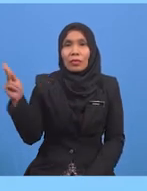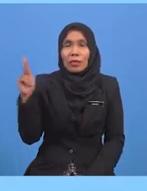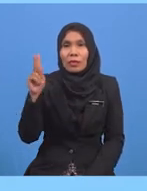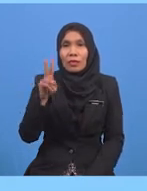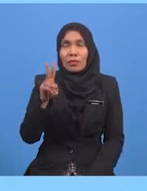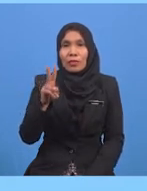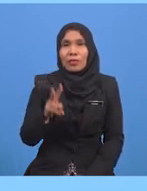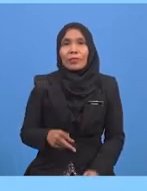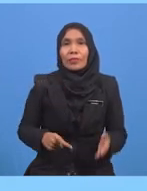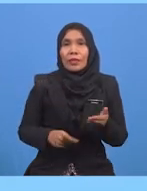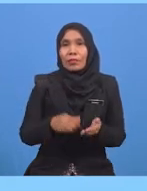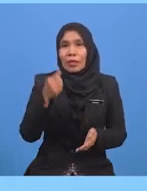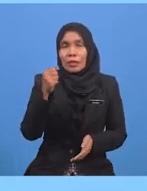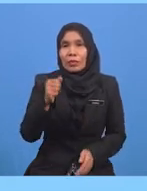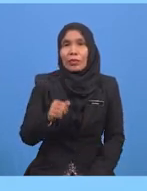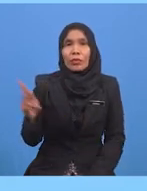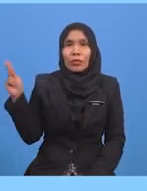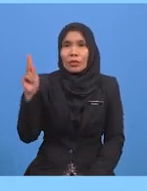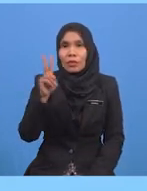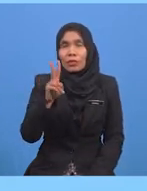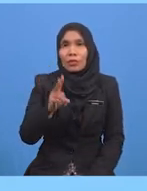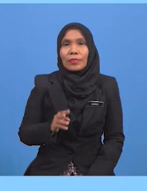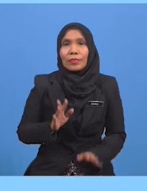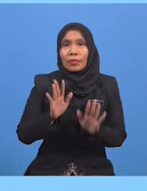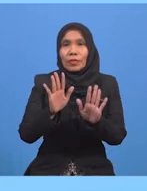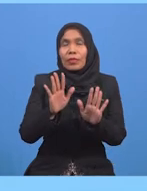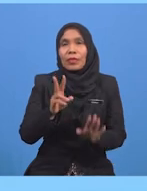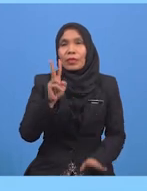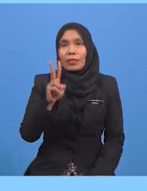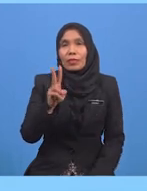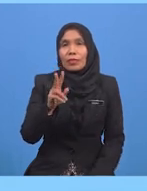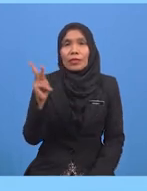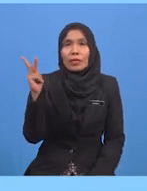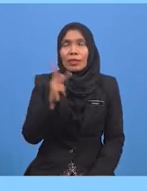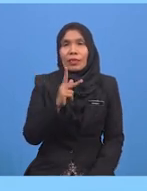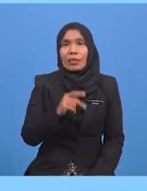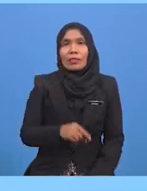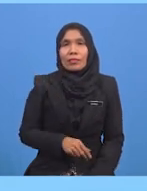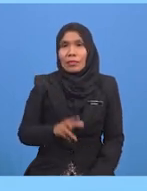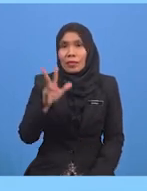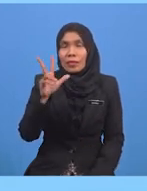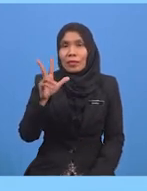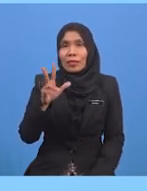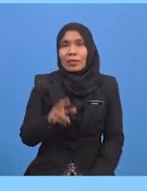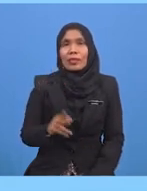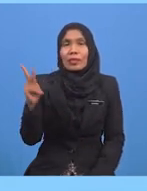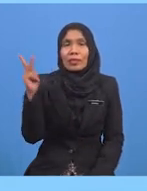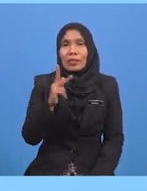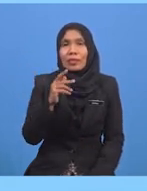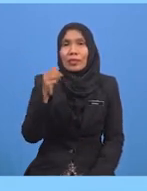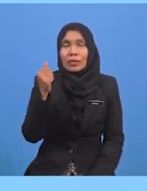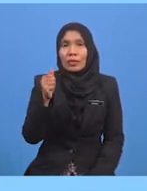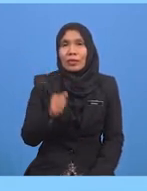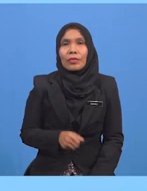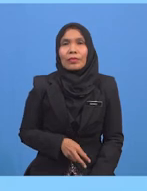tambah 10 kuasa 2 tolak 2 didarabkan dengan 3 didarabkan dengan